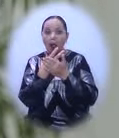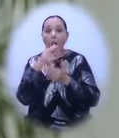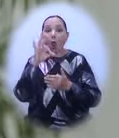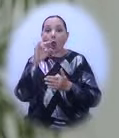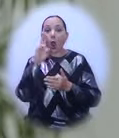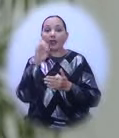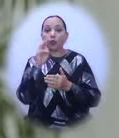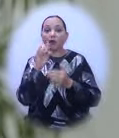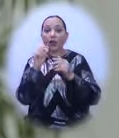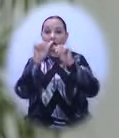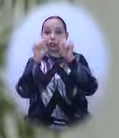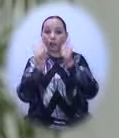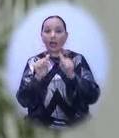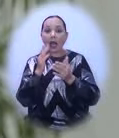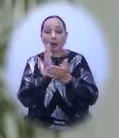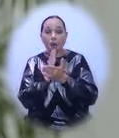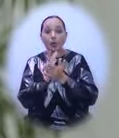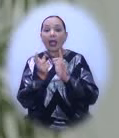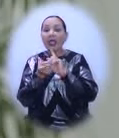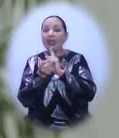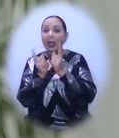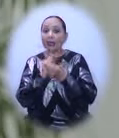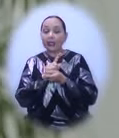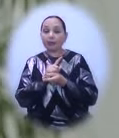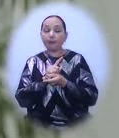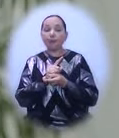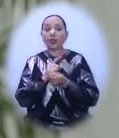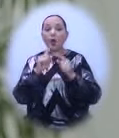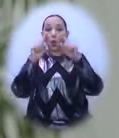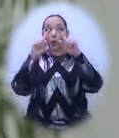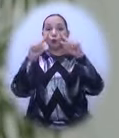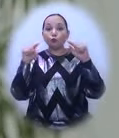akantovkani shakllari bor. Ya'ni uchburchak